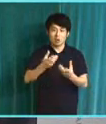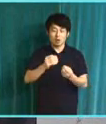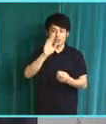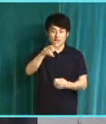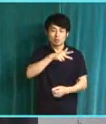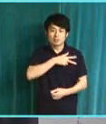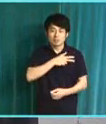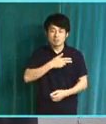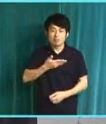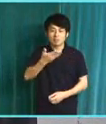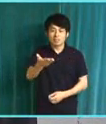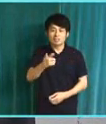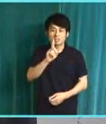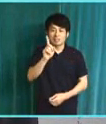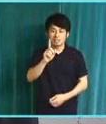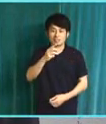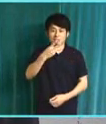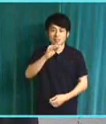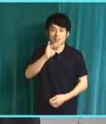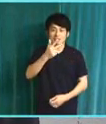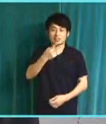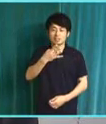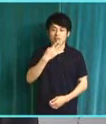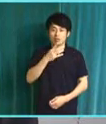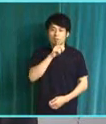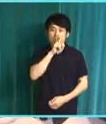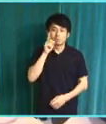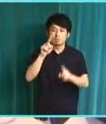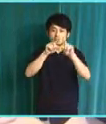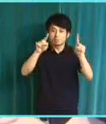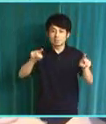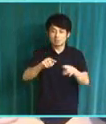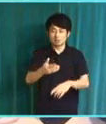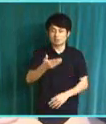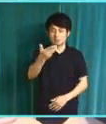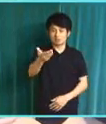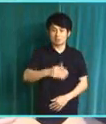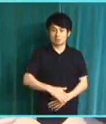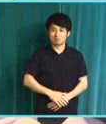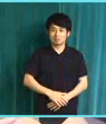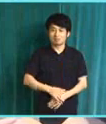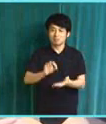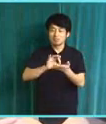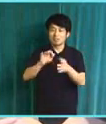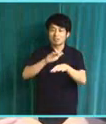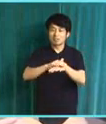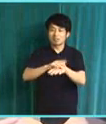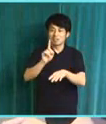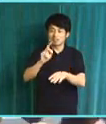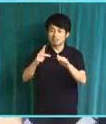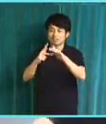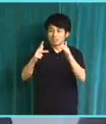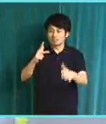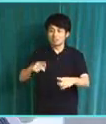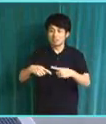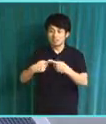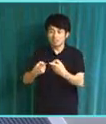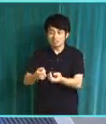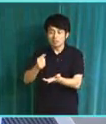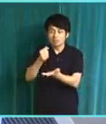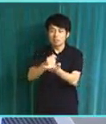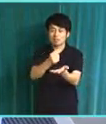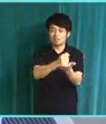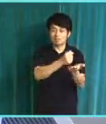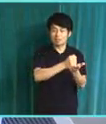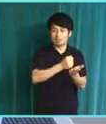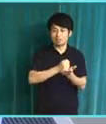くと、スタッフの方から密書というカードをお渡しします。 はい、 でこちらの密書はですね、中に入ってい